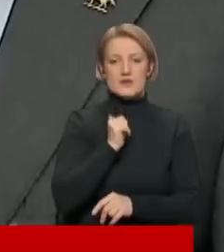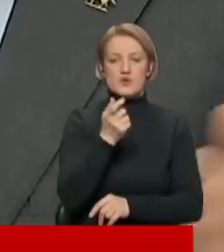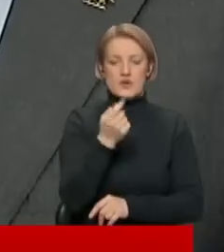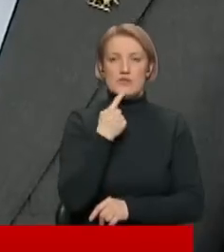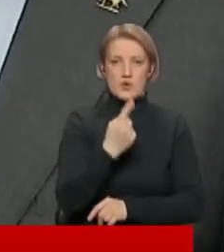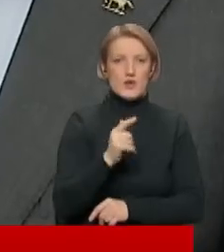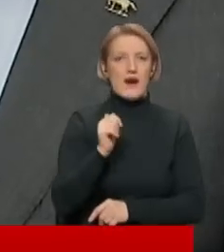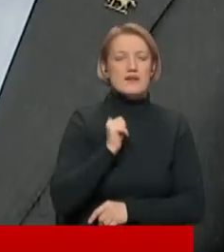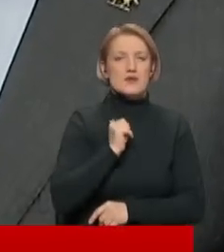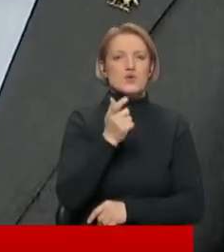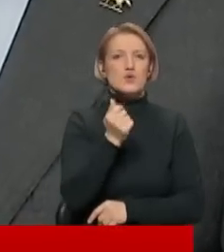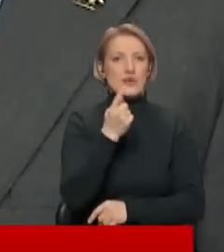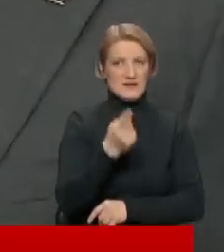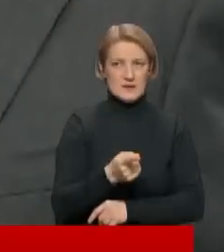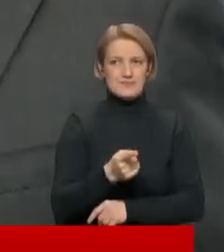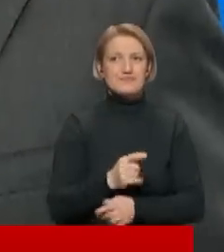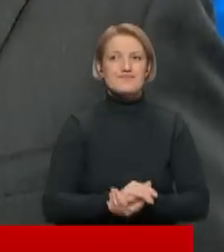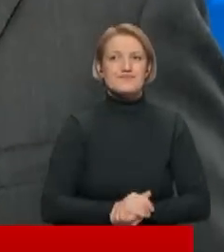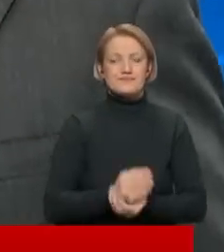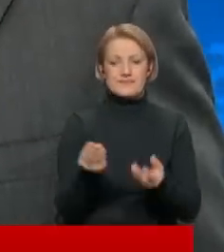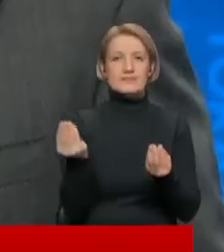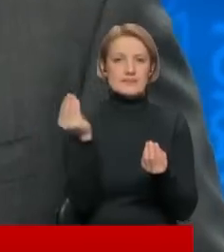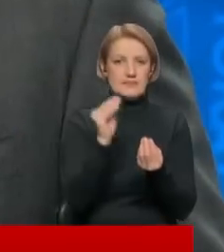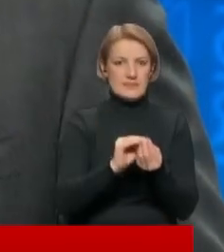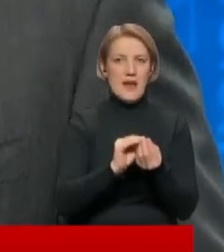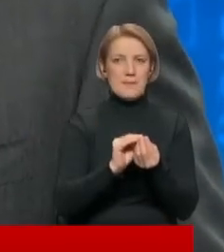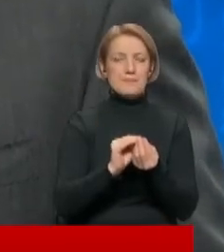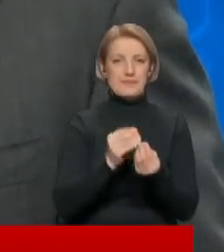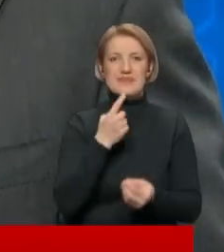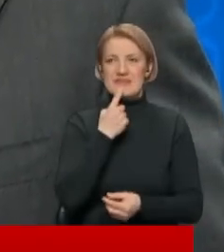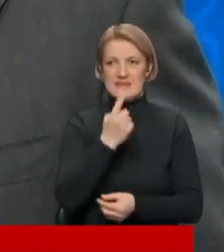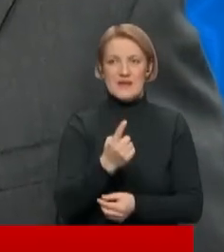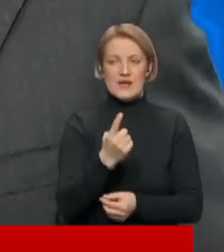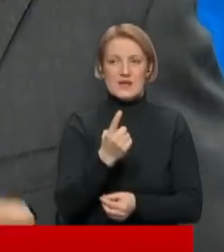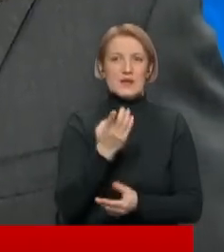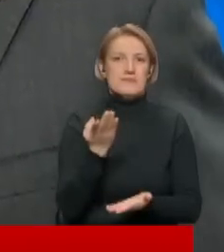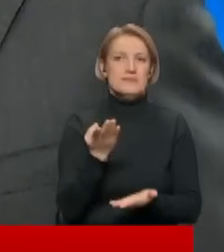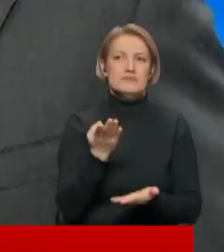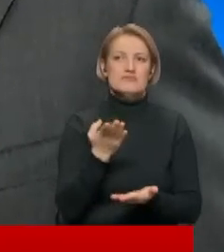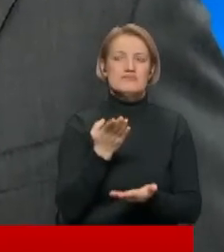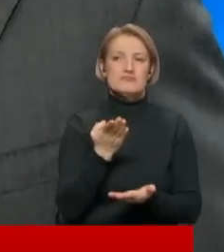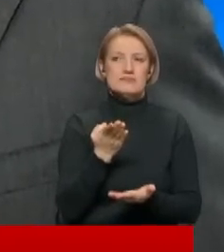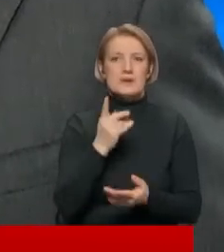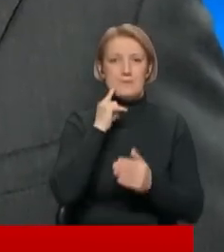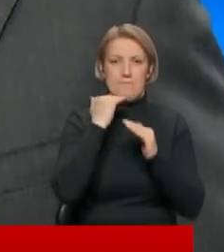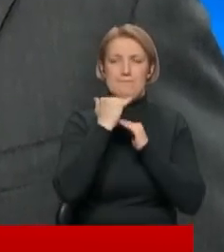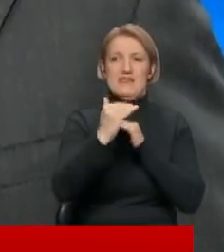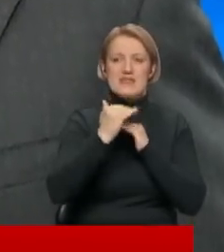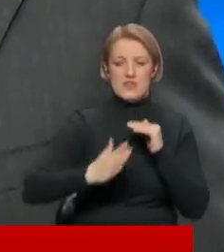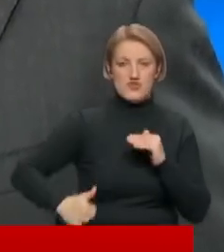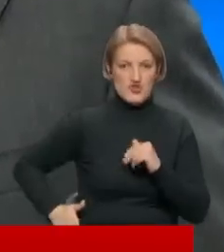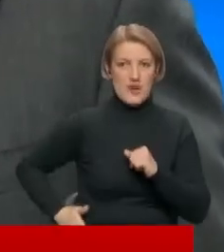ücret diyoruz asgari ücreti zam diye sunduğunuz çarpık bir şekilde milletin